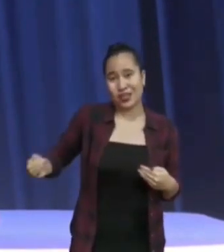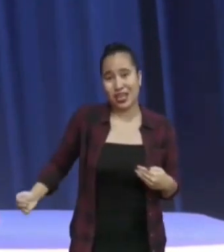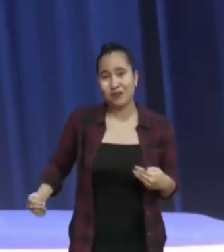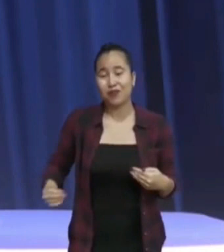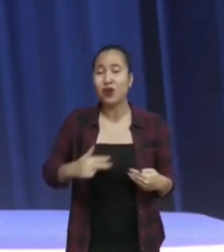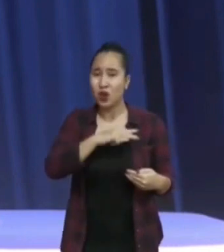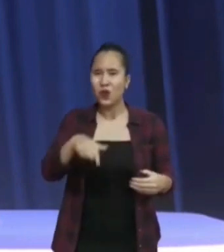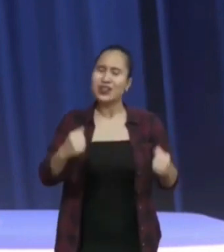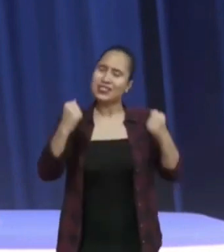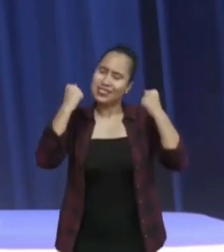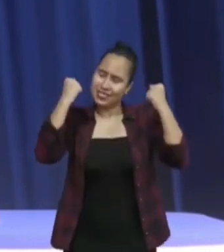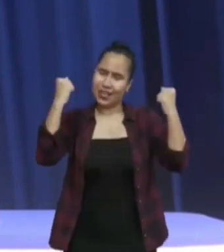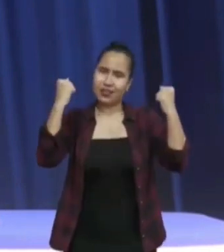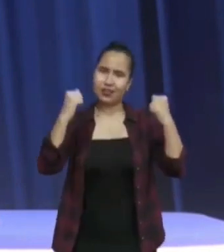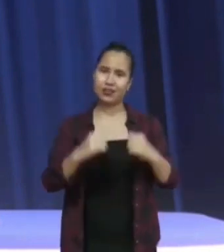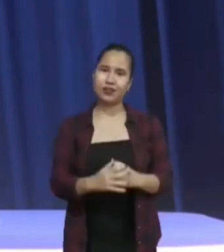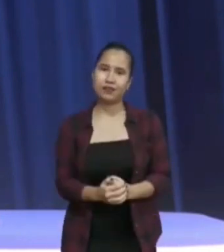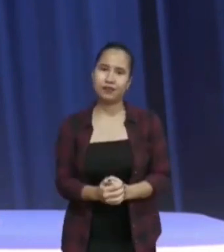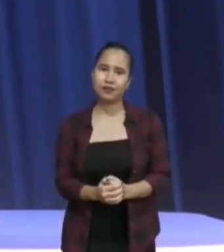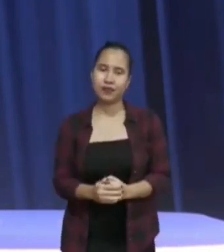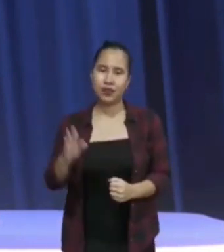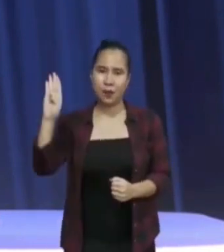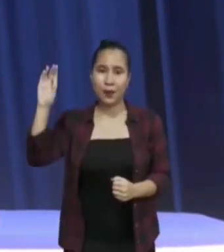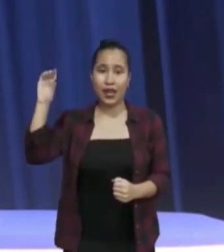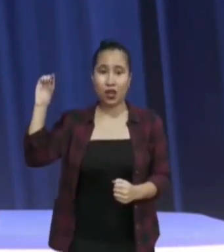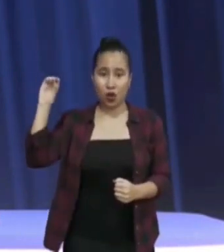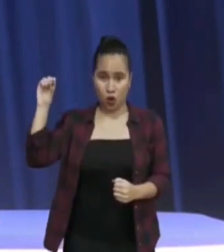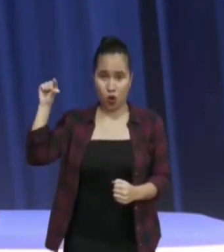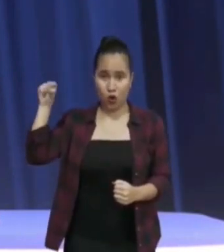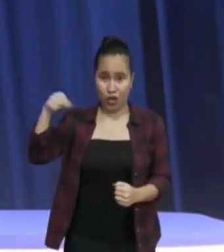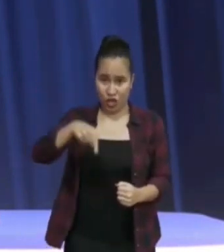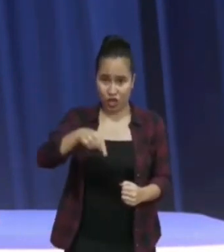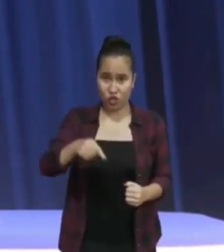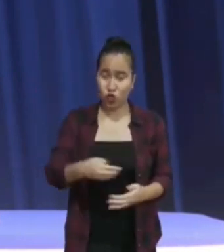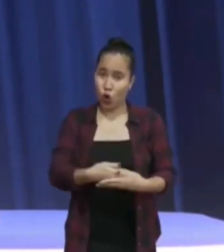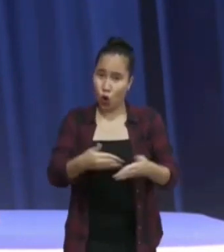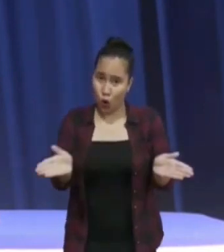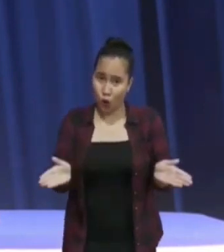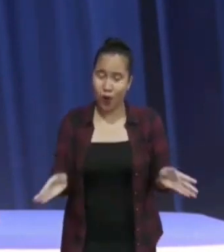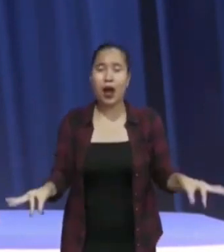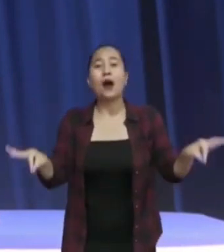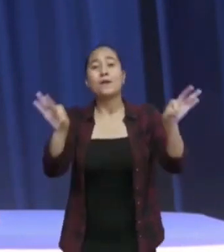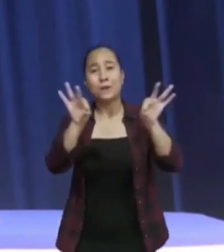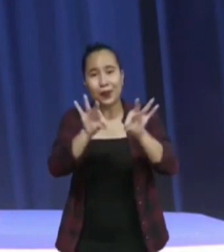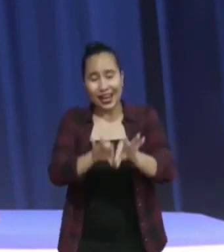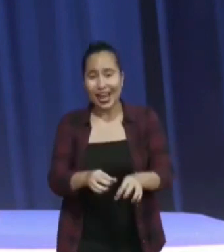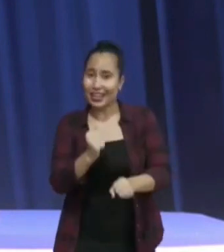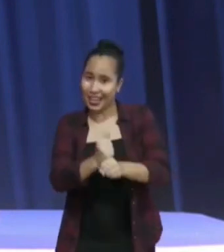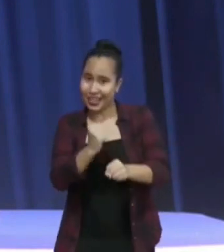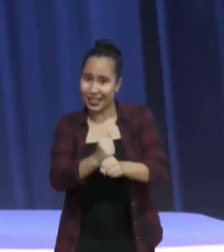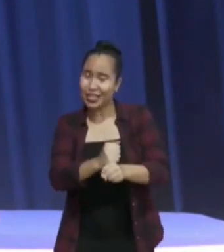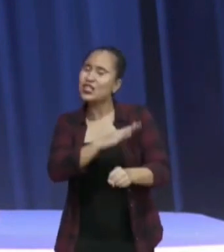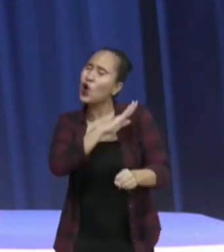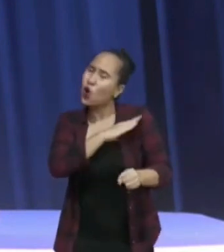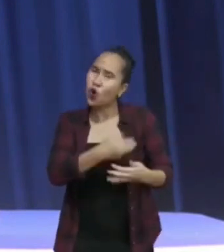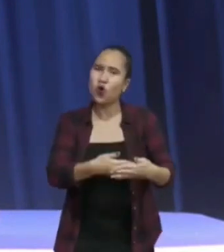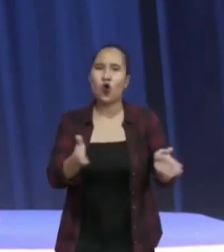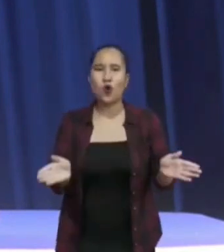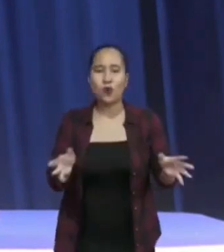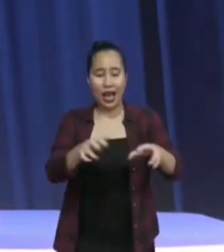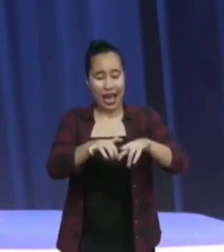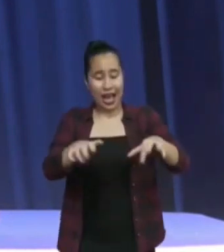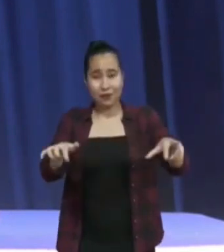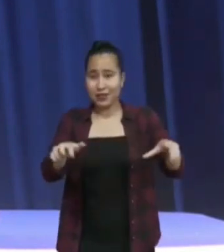veel sterkte toe. Het BOG is nog steeds open. De essentiële diensten zijn open. De administratieve